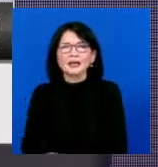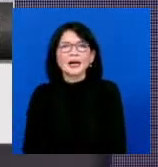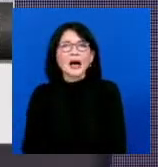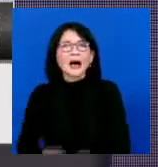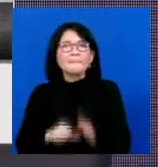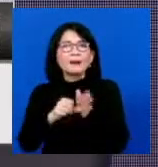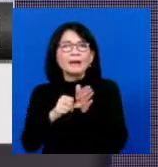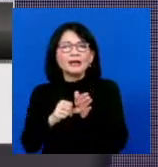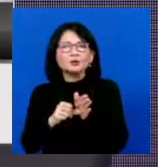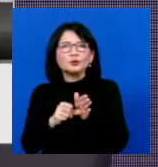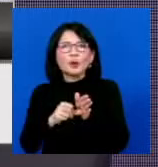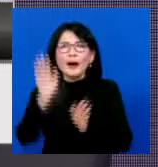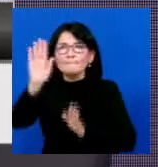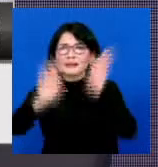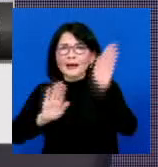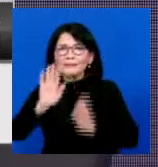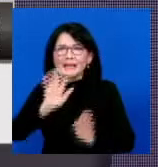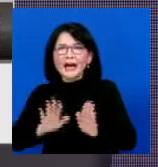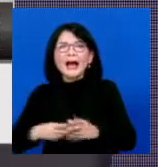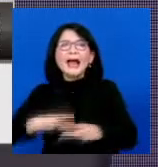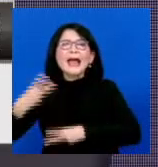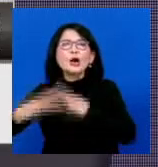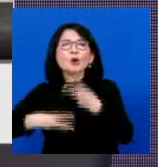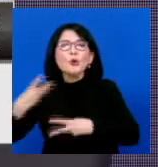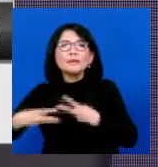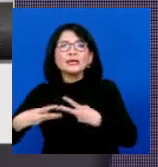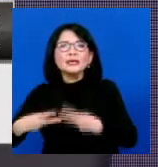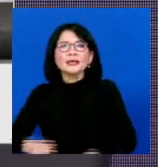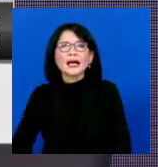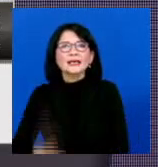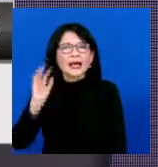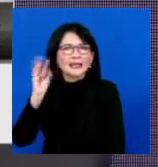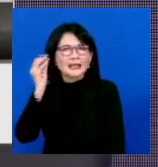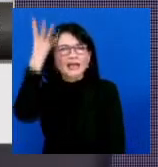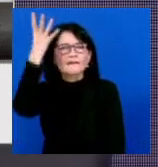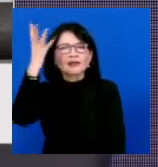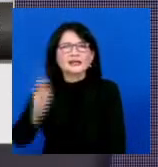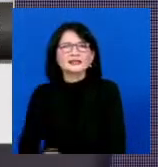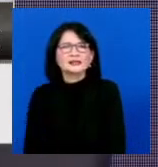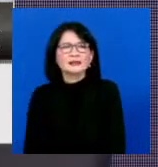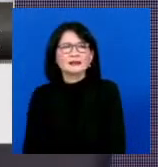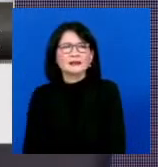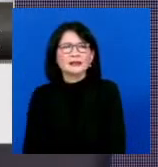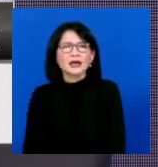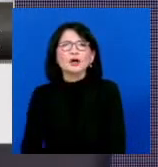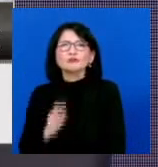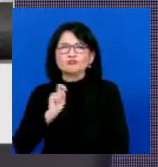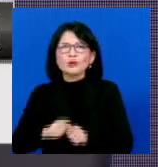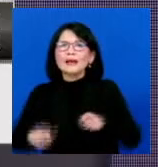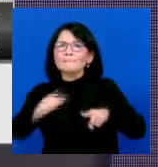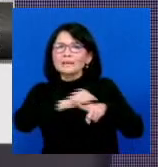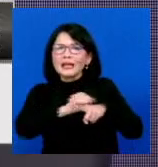roadmap ekonomi serta ee kreativitasnya mengadakan pelatihan